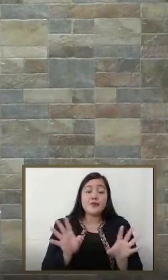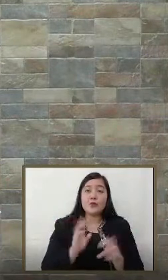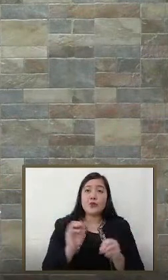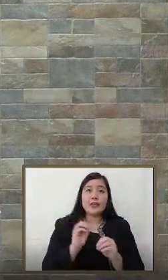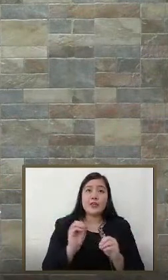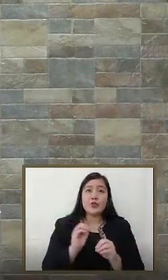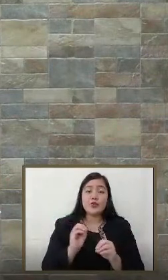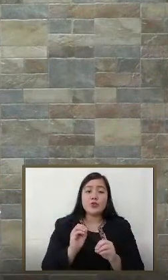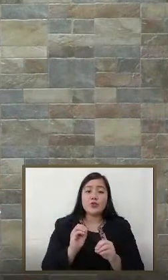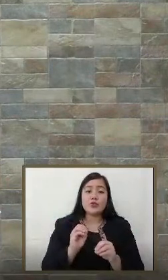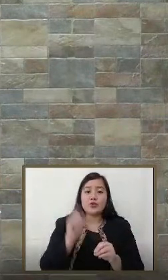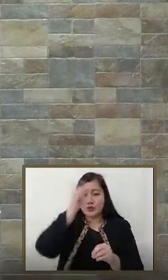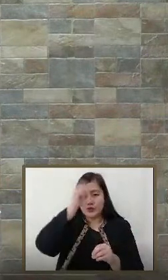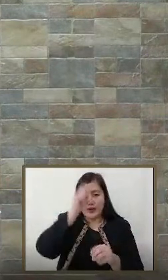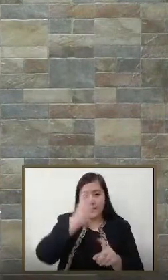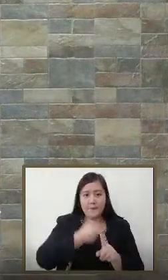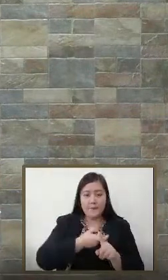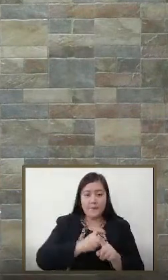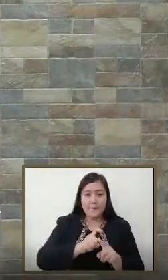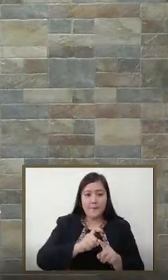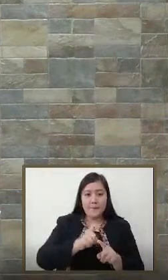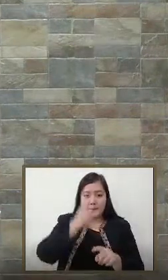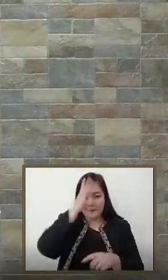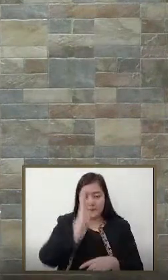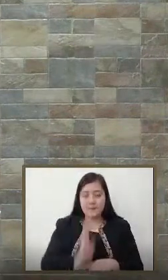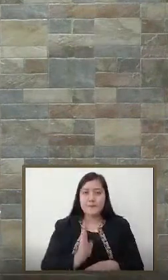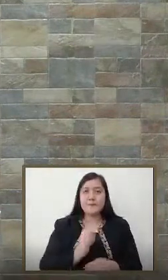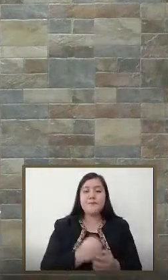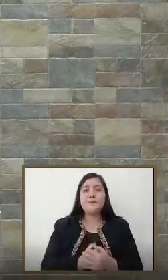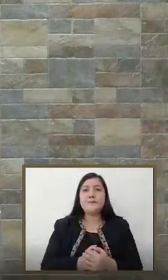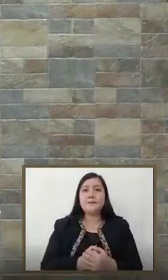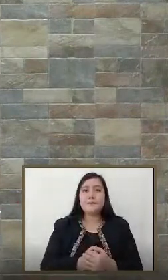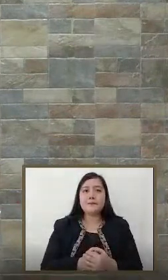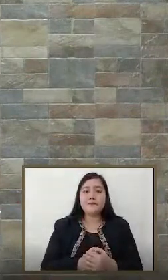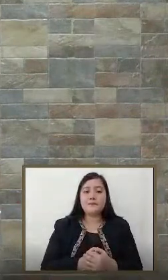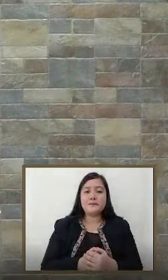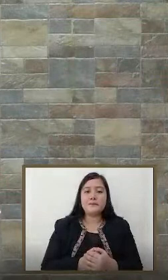tayong wisdom na mula sa Diyos.